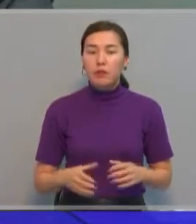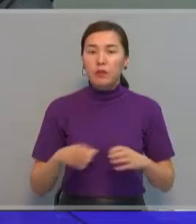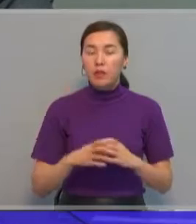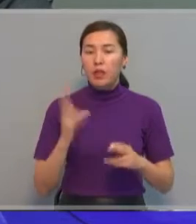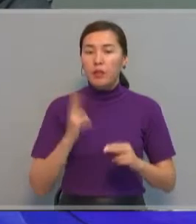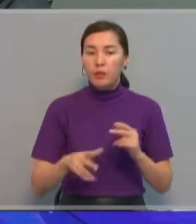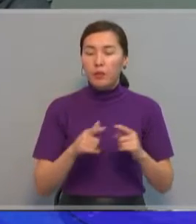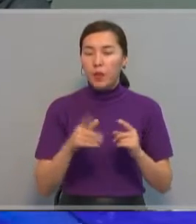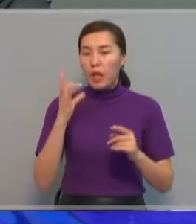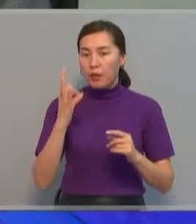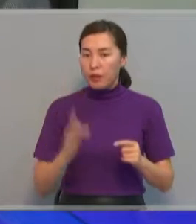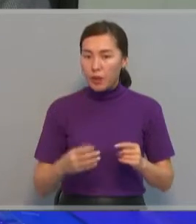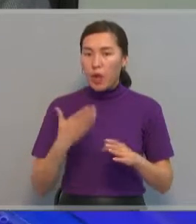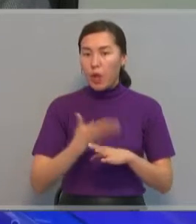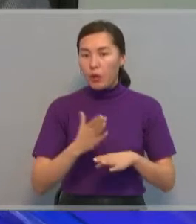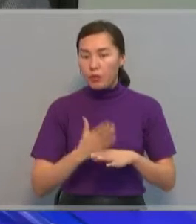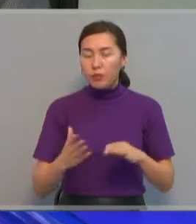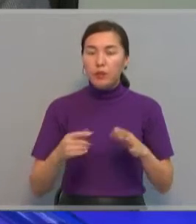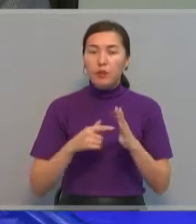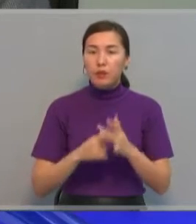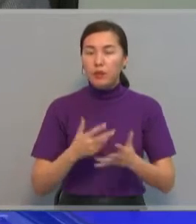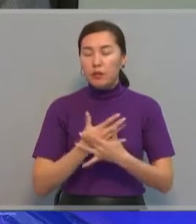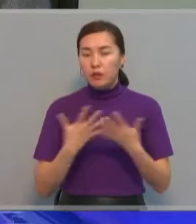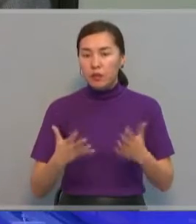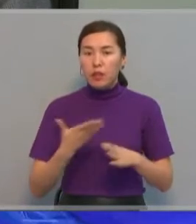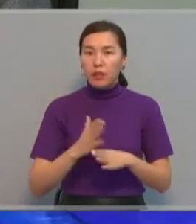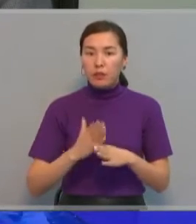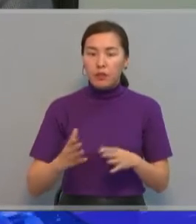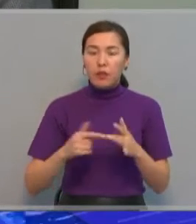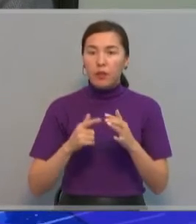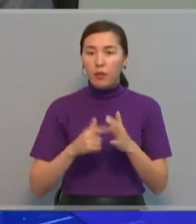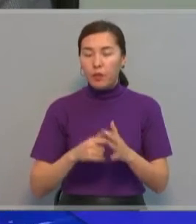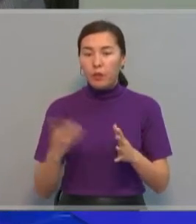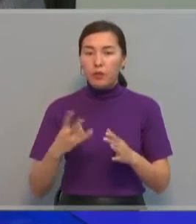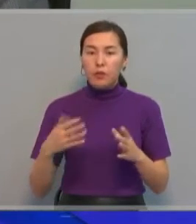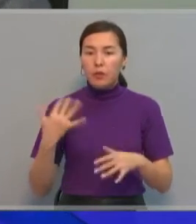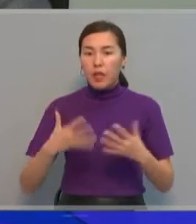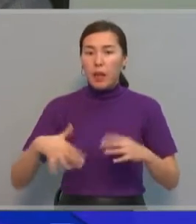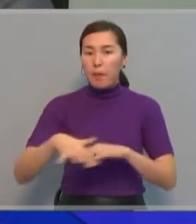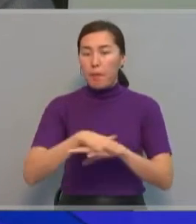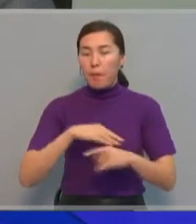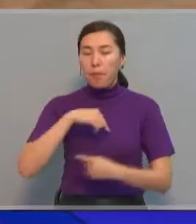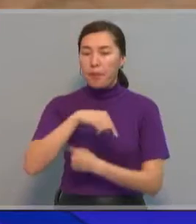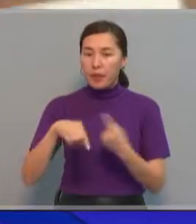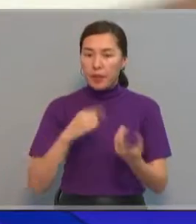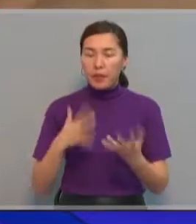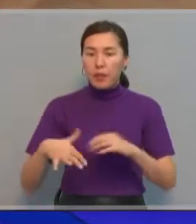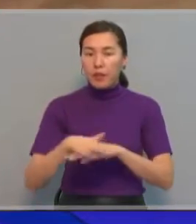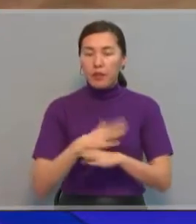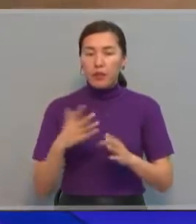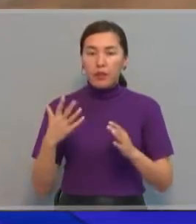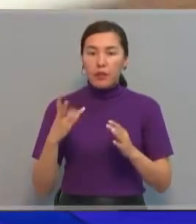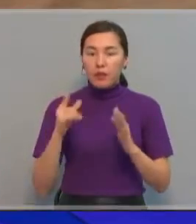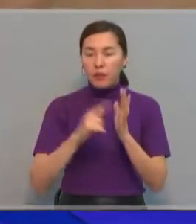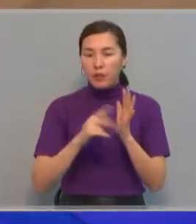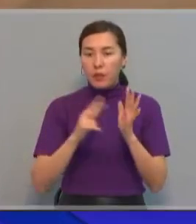Предлагается ограничить процентные ставки по ипотеке, потребительским товарам, кредитам на потребительские нужды малого и среднего бизнеса и населения не более чем